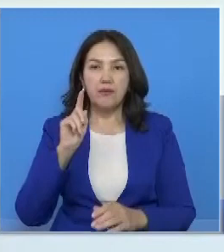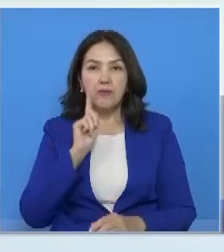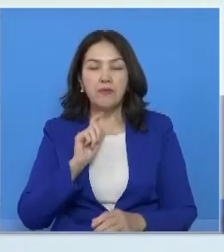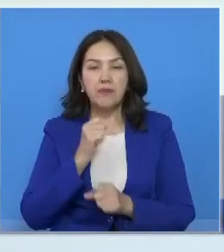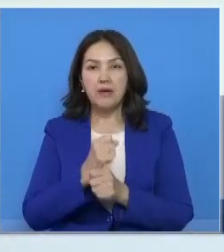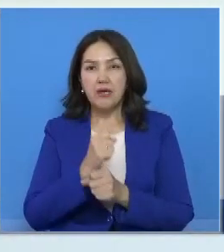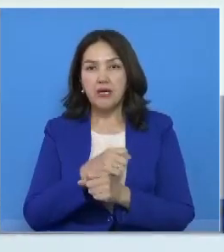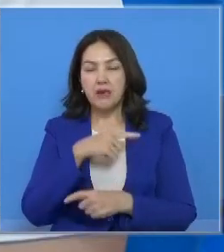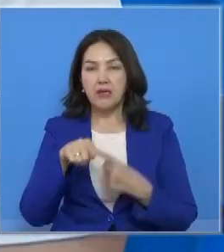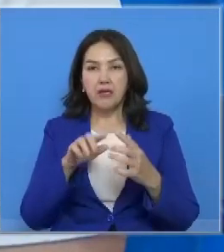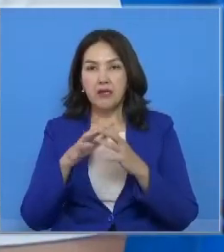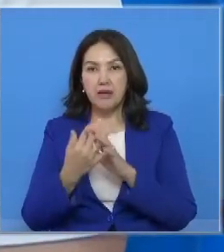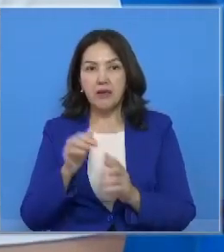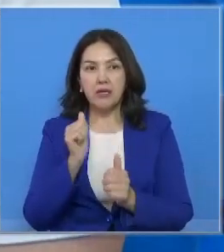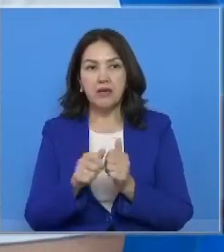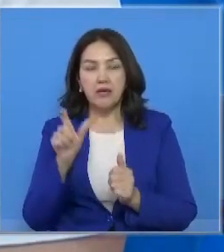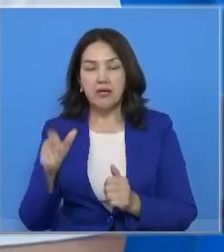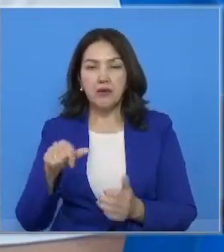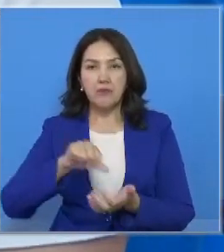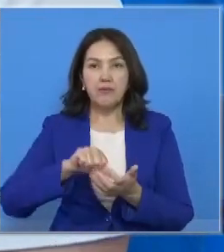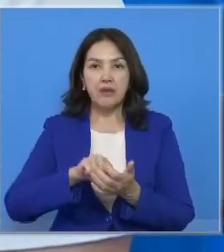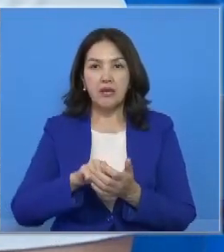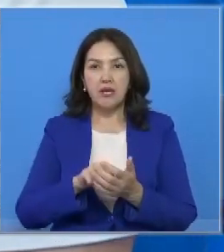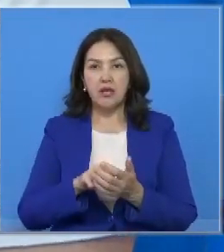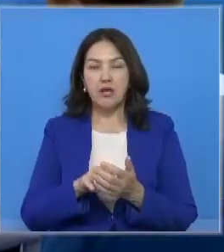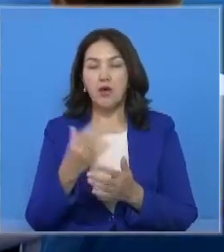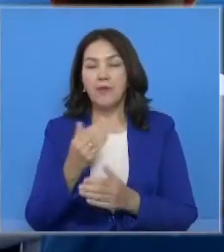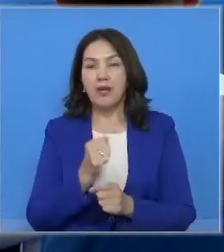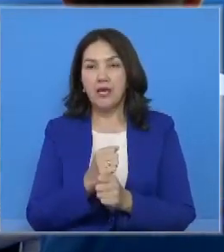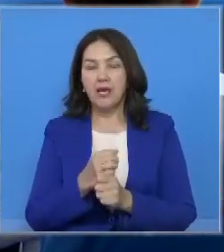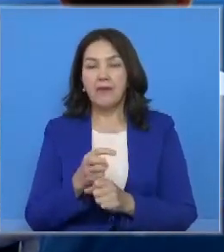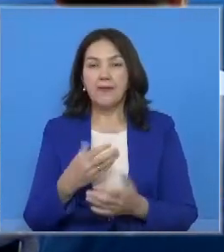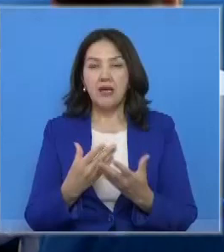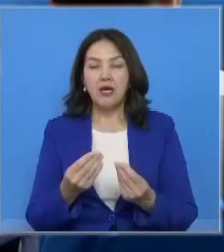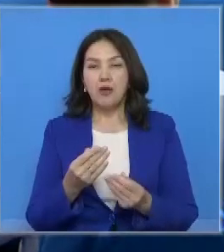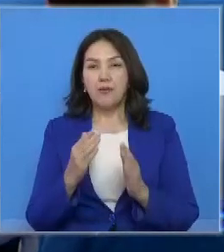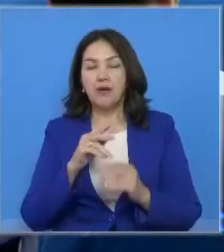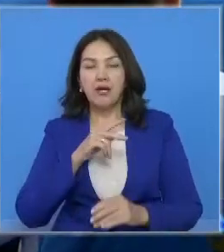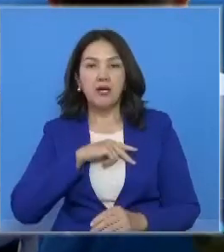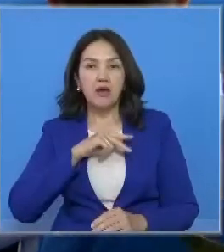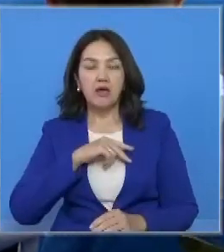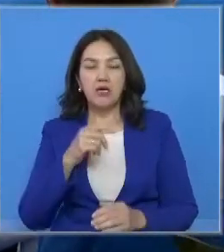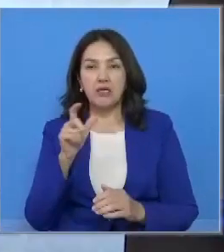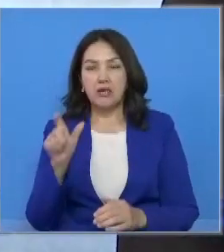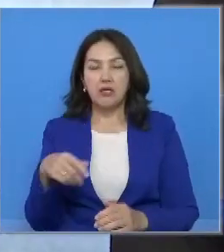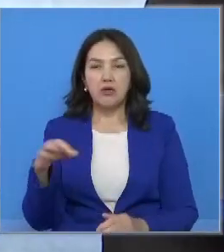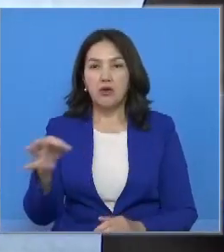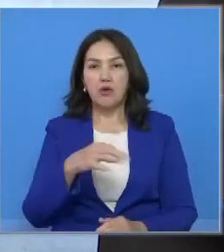выгодным бизнесом на селе. Каждый гражданин, участвовавший в проекте и открывший дело, является кандидатом на получение награды в номинации «Человек года